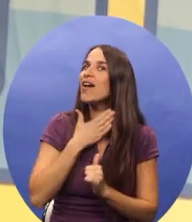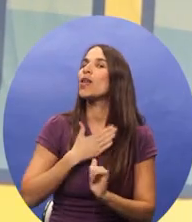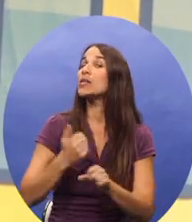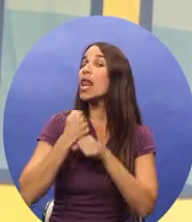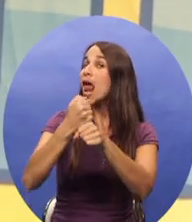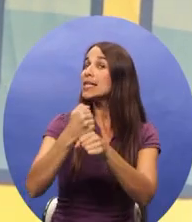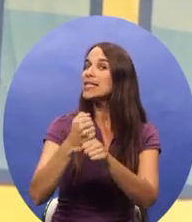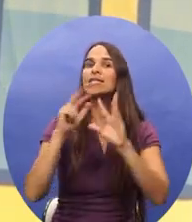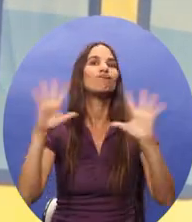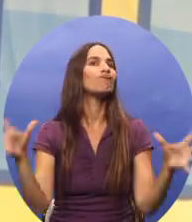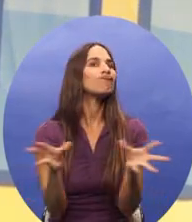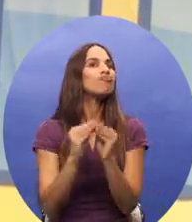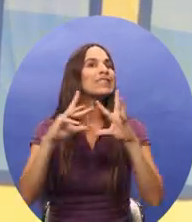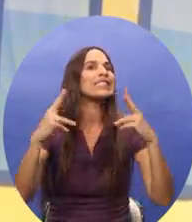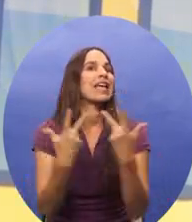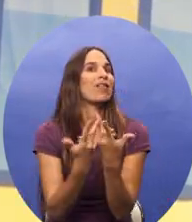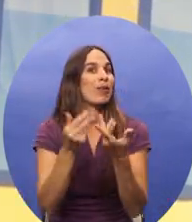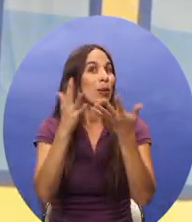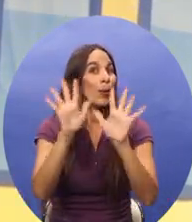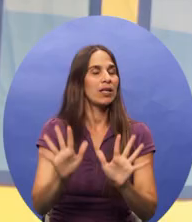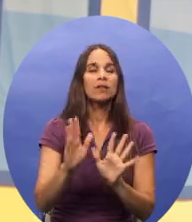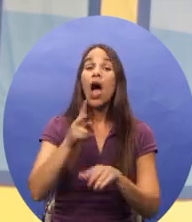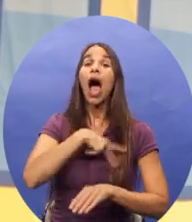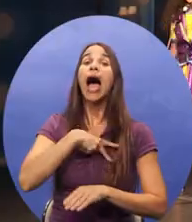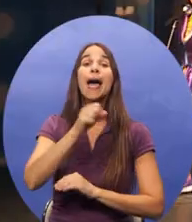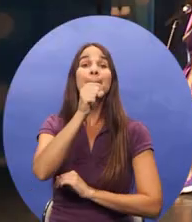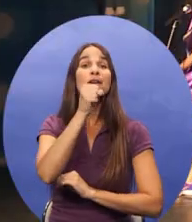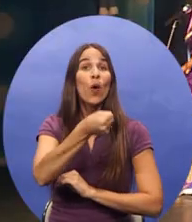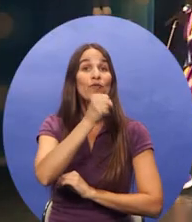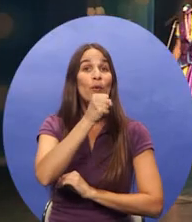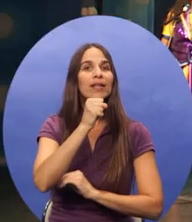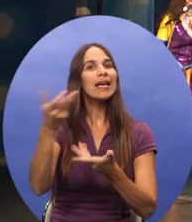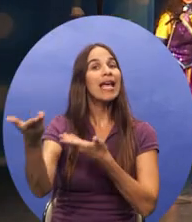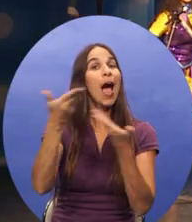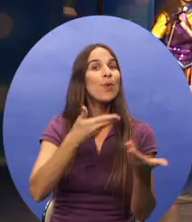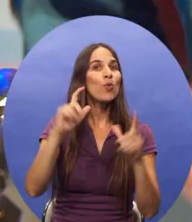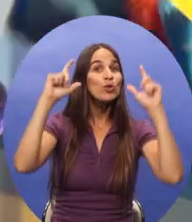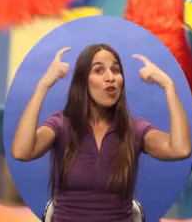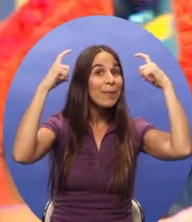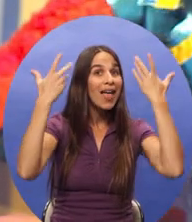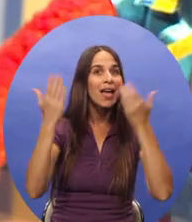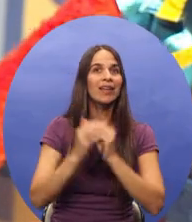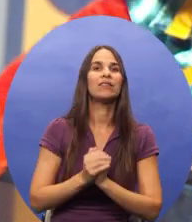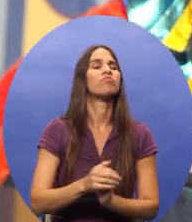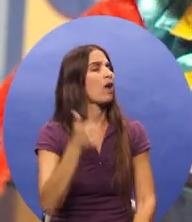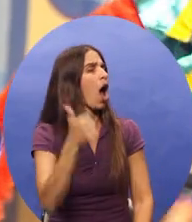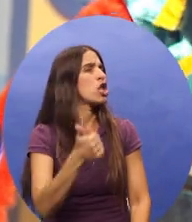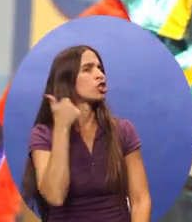ועכשיו אני רוצה להציג לכם את צוות התוכנית, האחראי על המיקרופונים שלנו. קבלו את